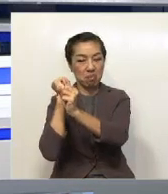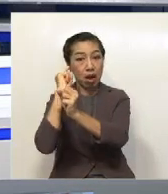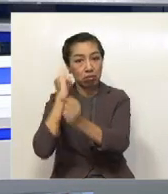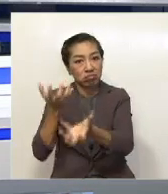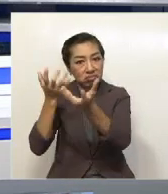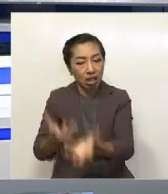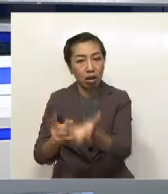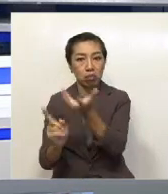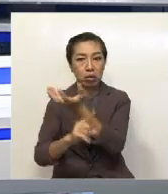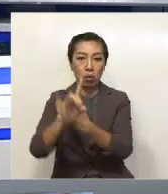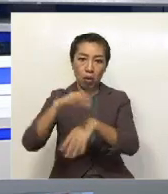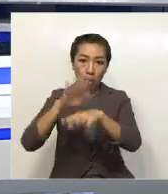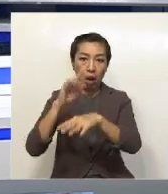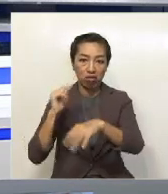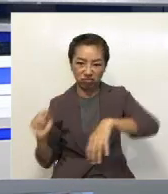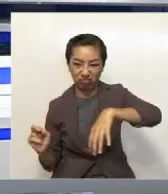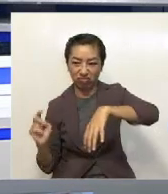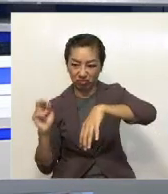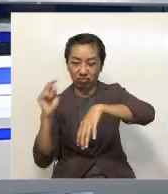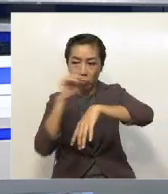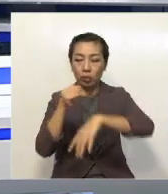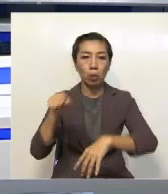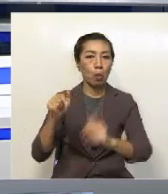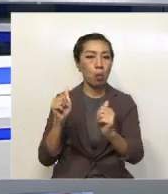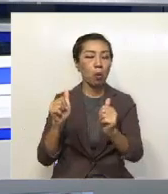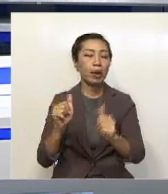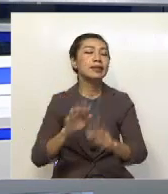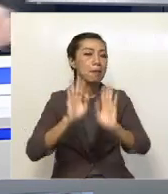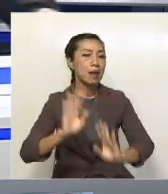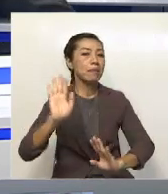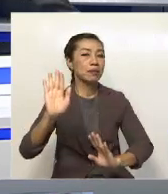ป็นร้อยโลนะครับขึ้นภูเขาโหสุดยอดนะ อันนี้ก็เป็นเอกลักษณ์อีกอย่างนึงของภูกระดึงนะคะ